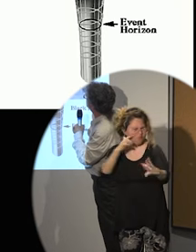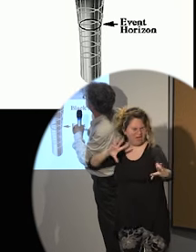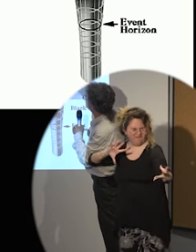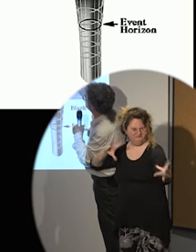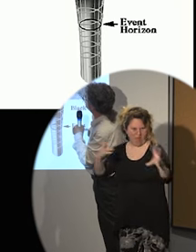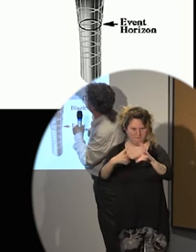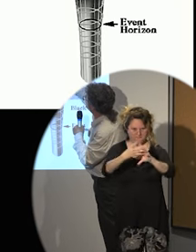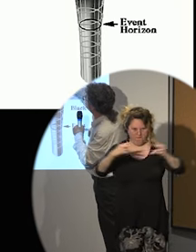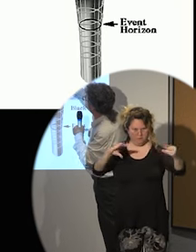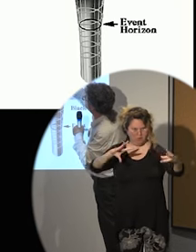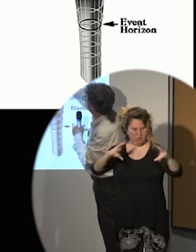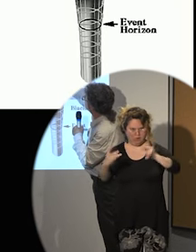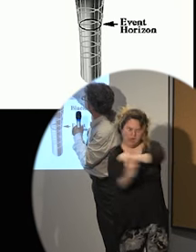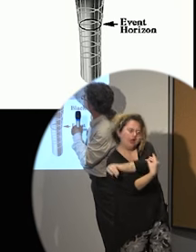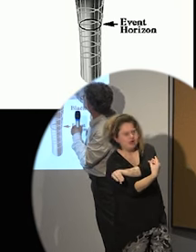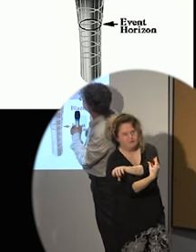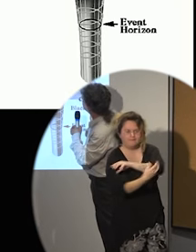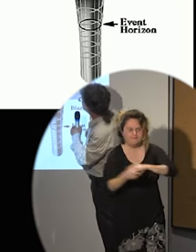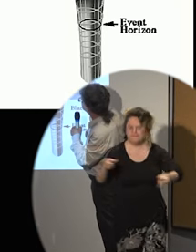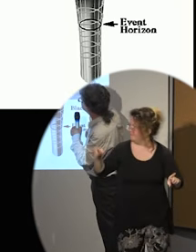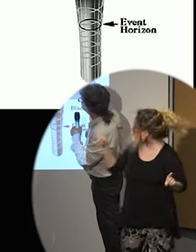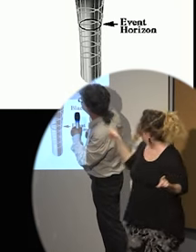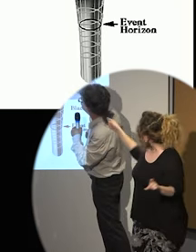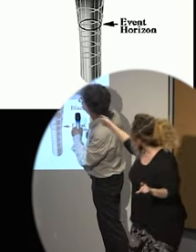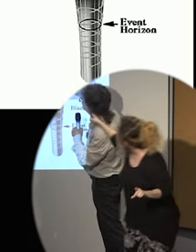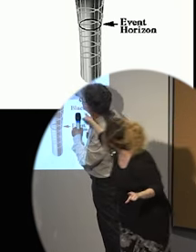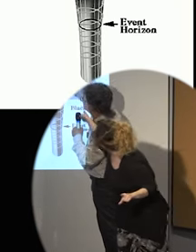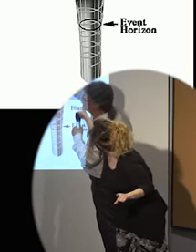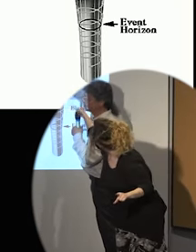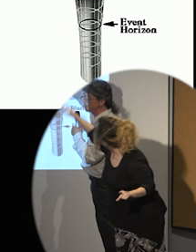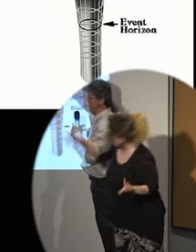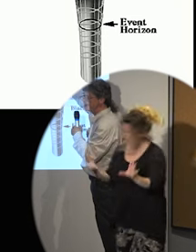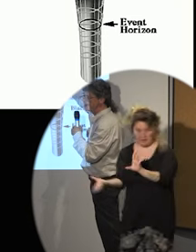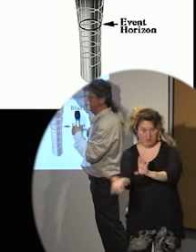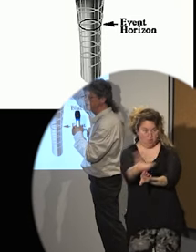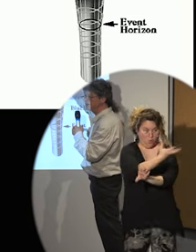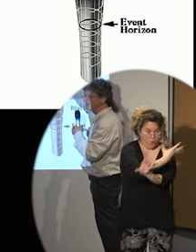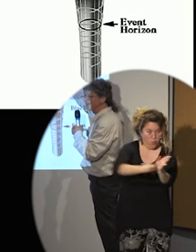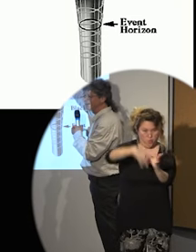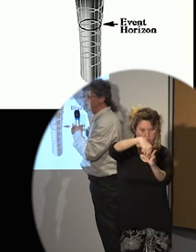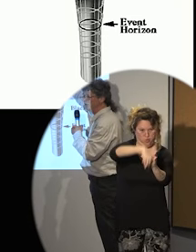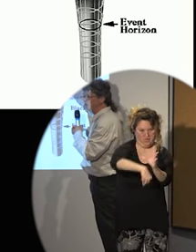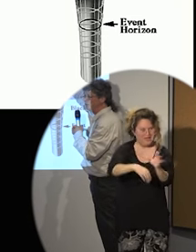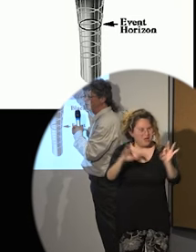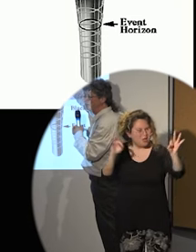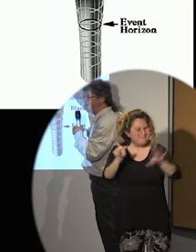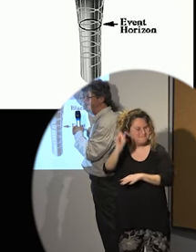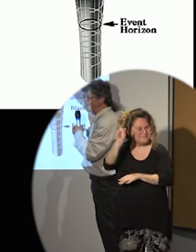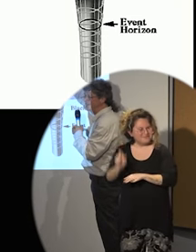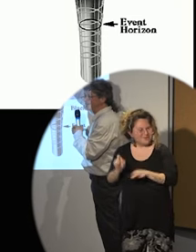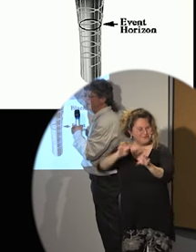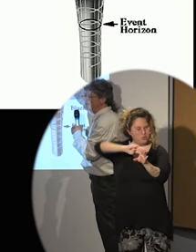Comme vous voyez, par exemple, celle-ci, elle va réussir à passer juste au bord du trou noir. Donc ça, c'est le voyageur qui a essayé de tomber dans le trou noir, puis qui s'est